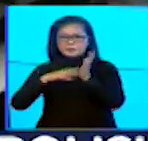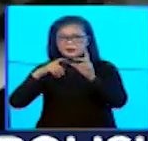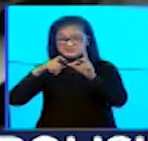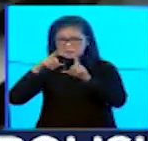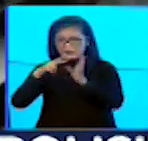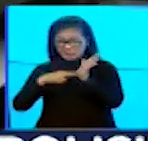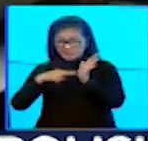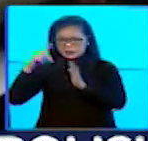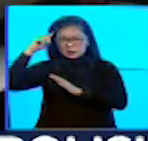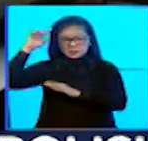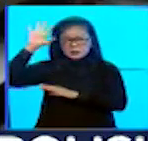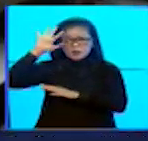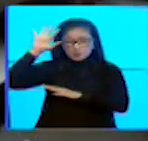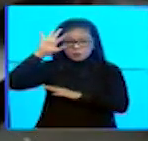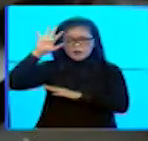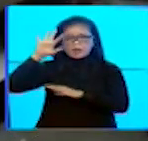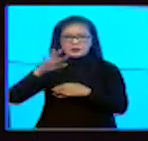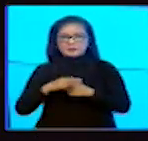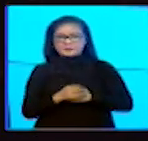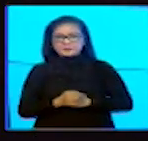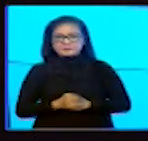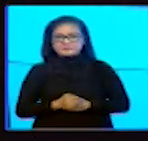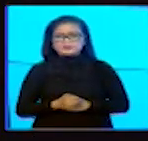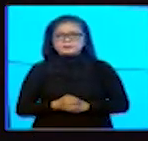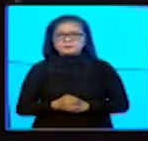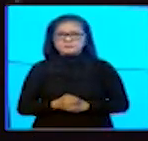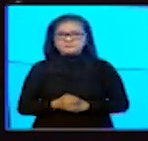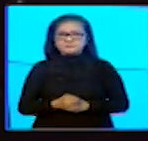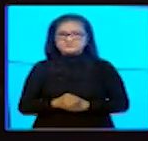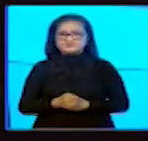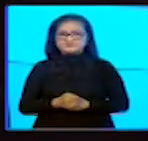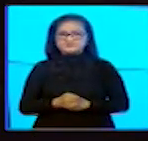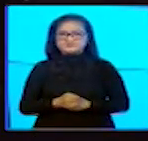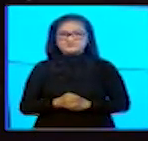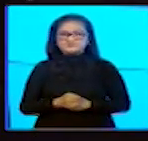akibat kejadian ini. Dari Brebes Jawa Tengah, Yunibar melaporkan.